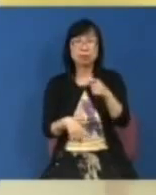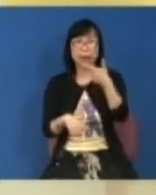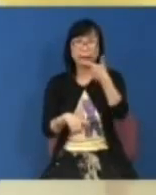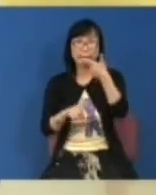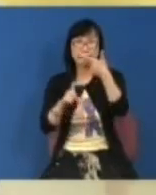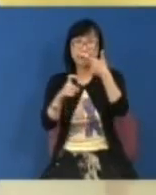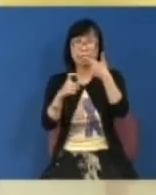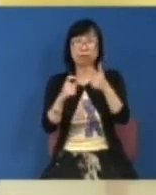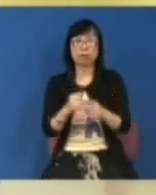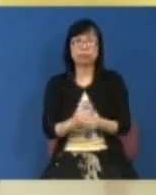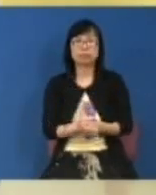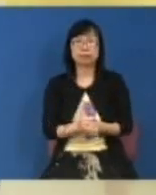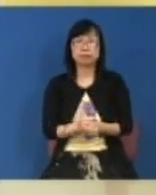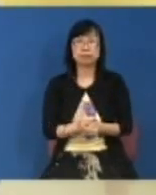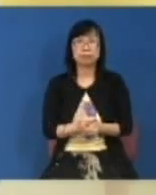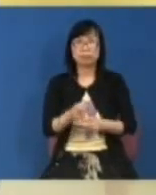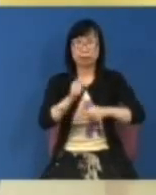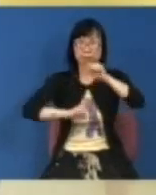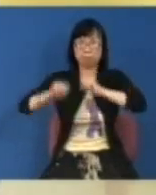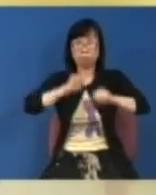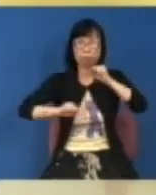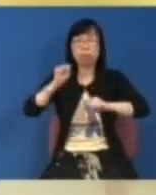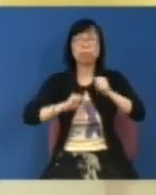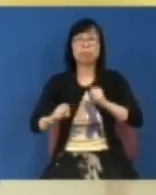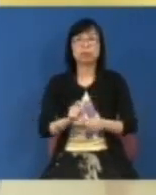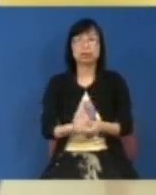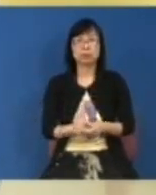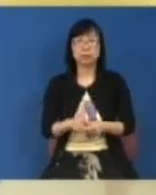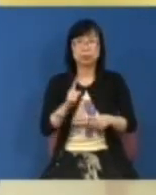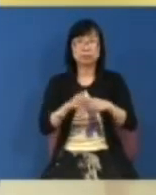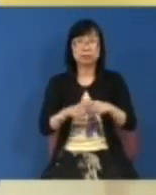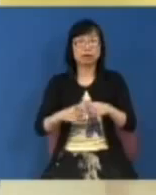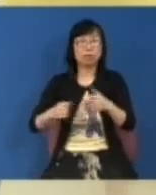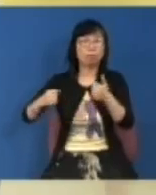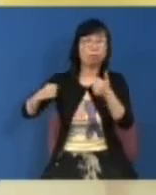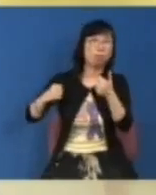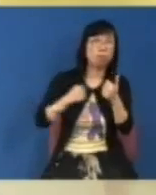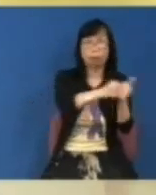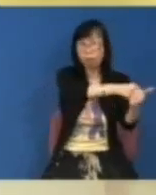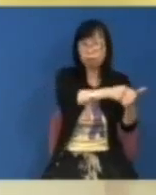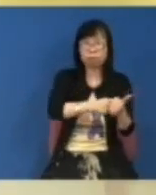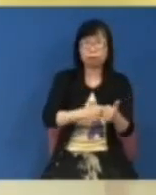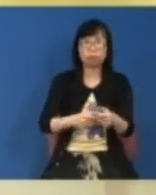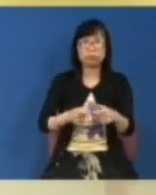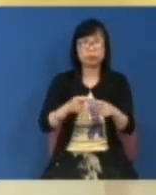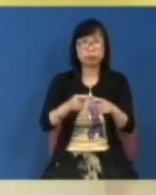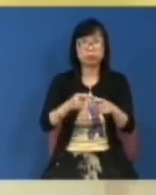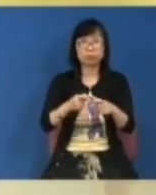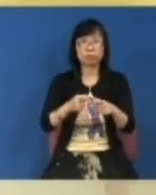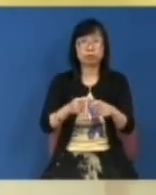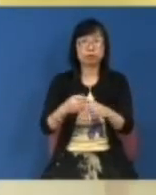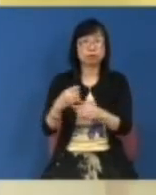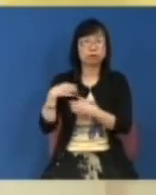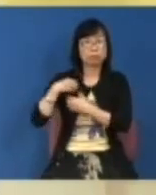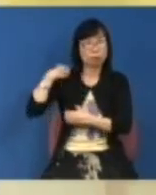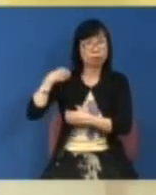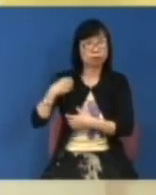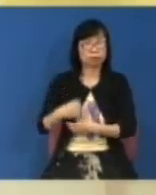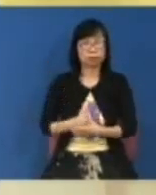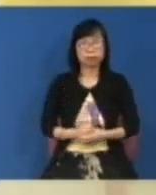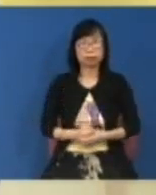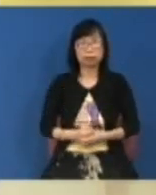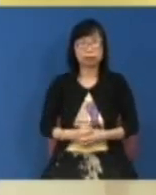其實八九民運真的有去推開公安的，不然他怎麼走出校園呢？八九民